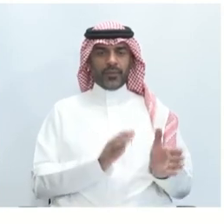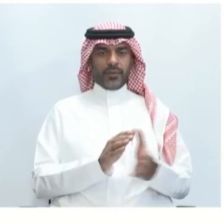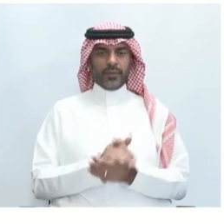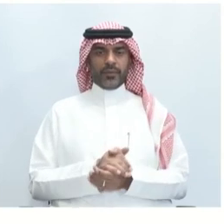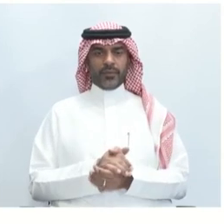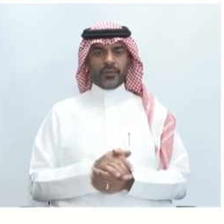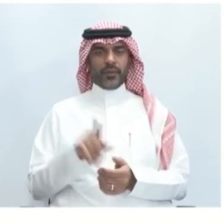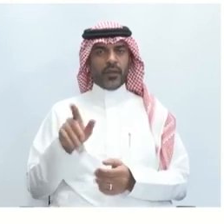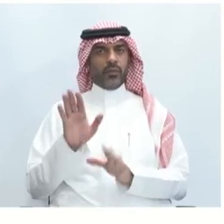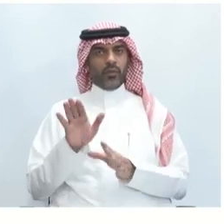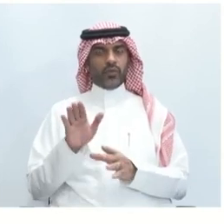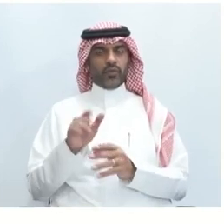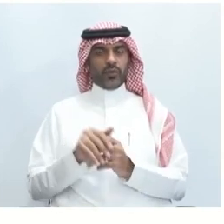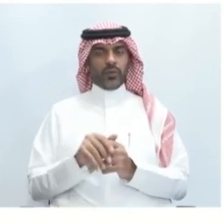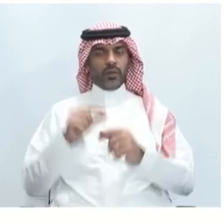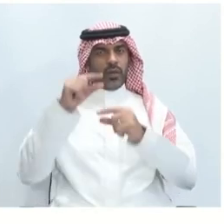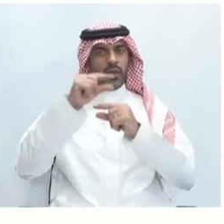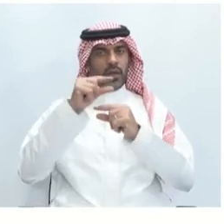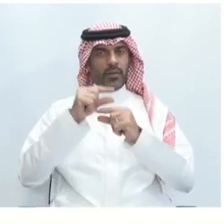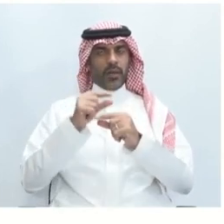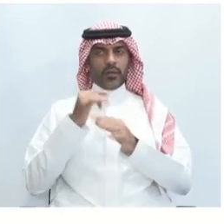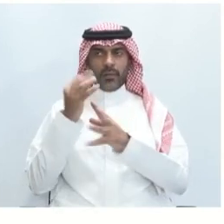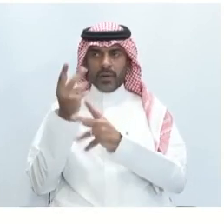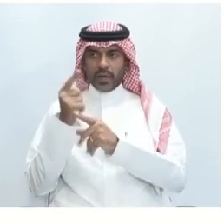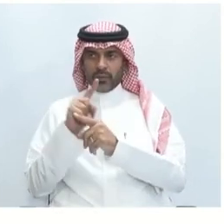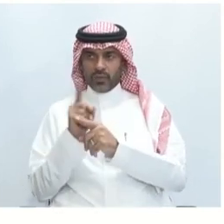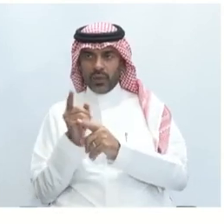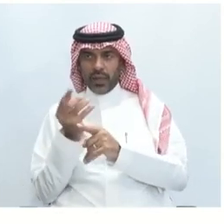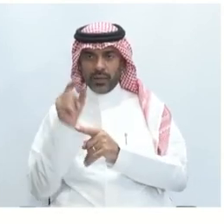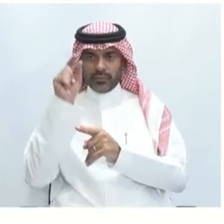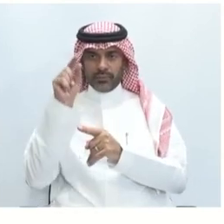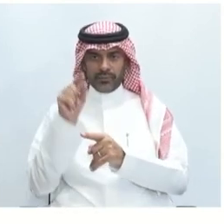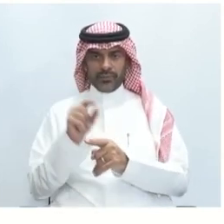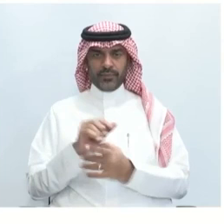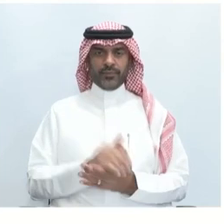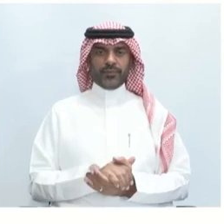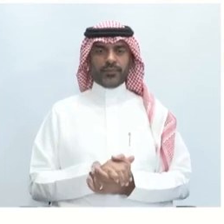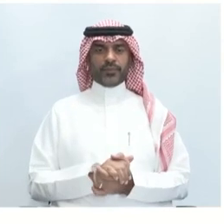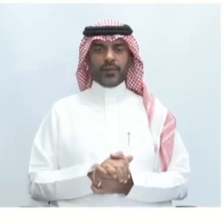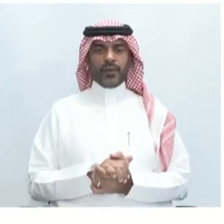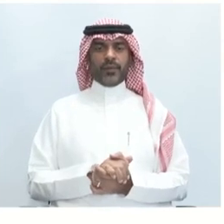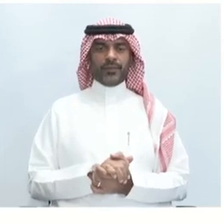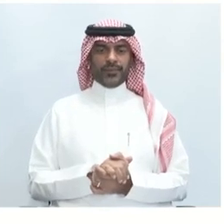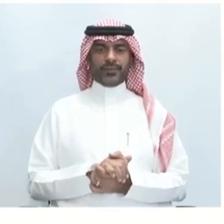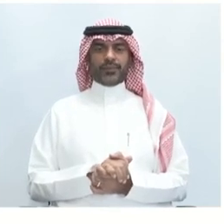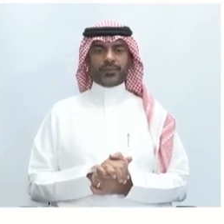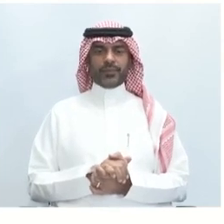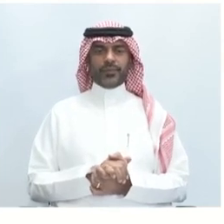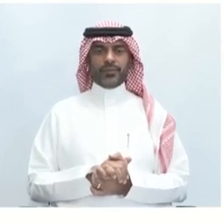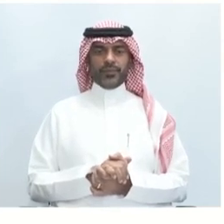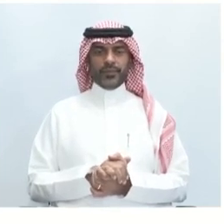لاحظوا هنا موجوده هذه اللبنات في لبنات الحدث او الاكشن وهي موجوده القياده للدرايف